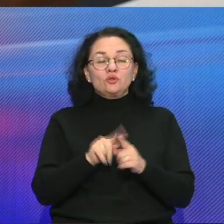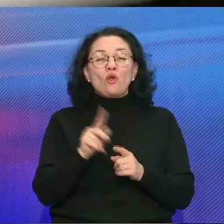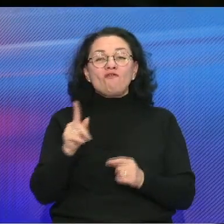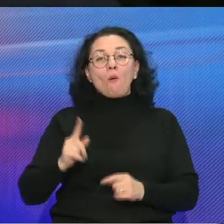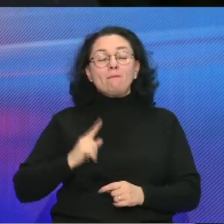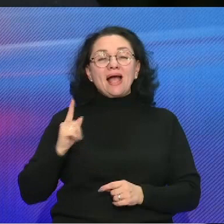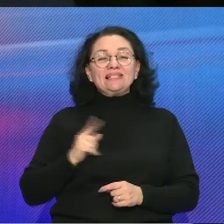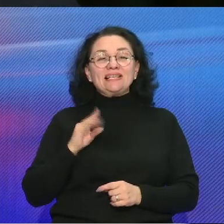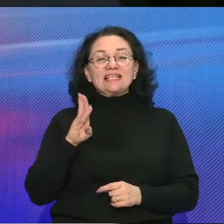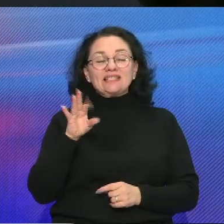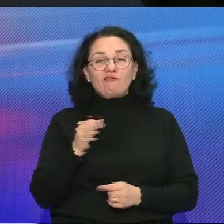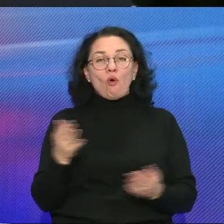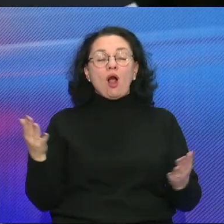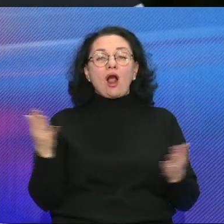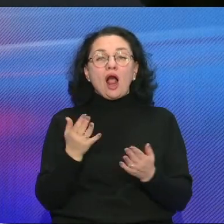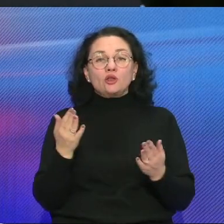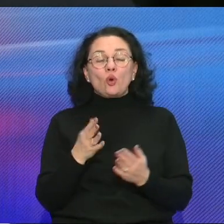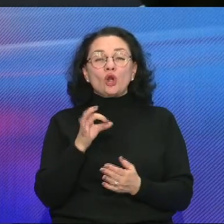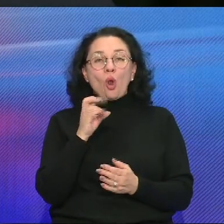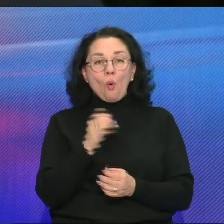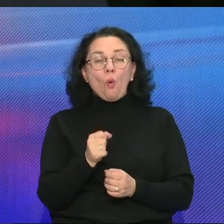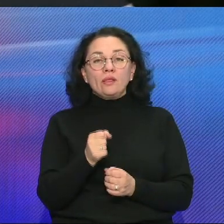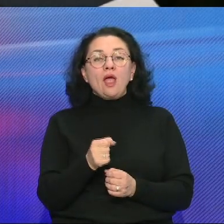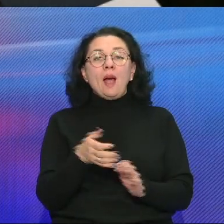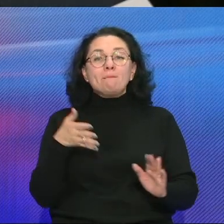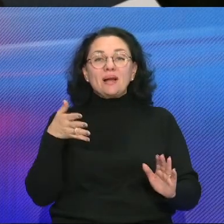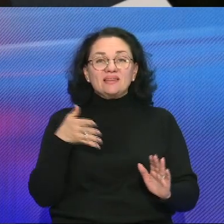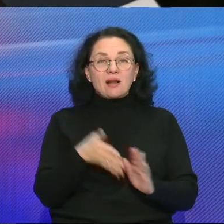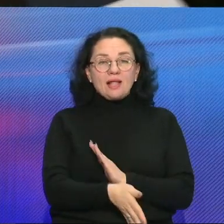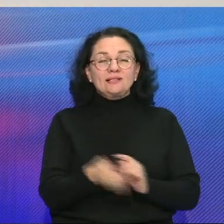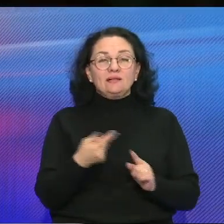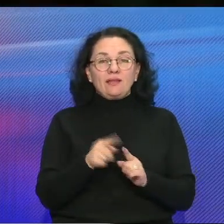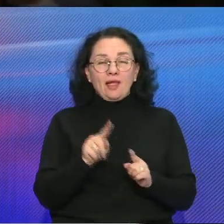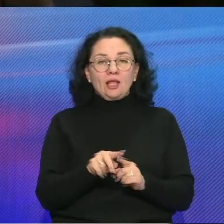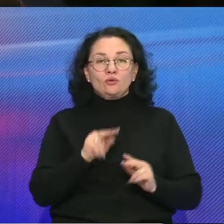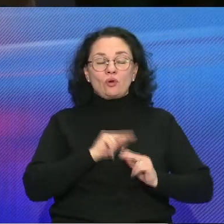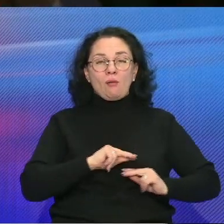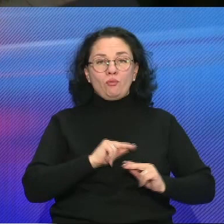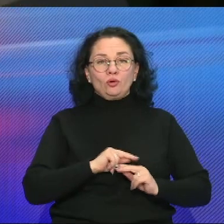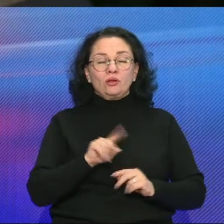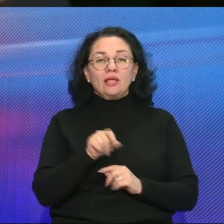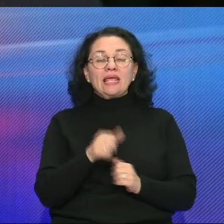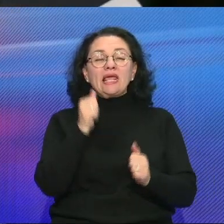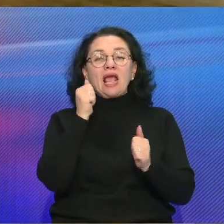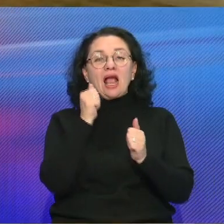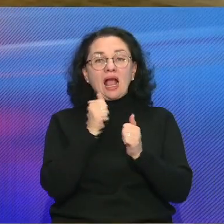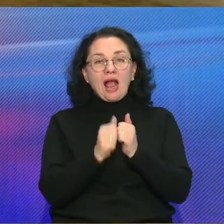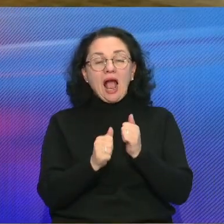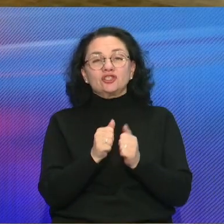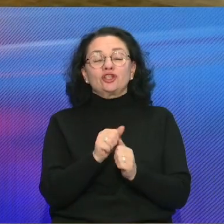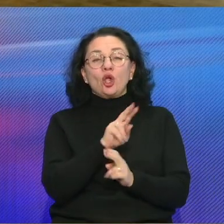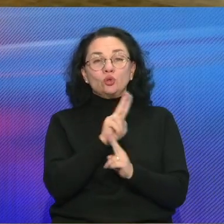ступені, які ён прыклаў для аднаўлення вогуля гэтых помнікаў. І вось кожны наведвальнік у нас можа